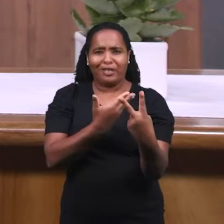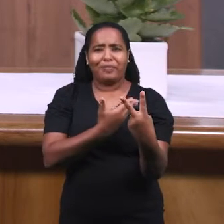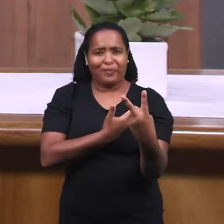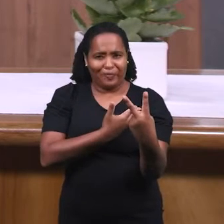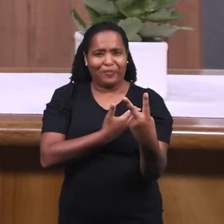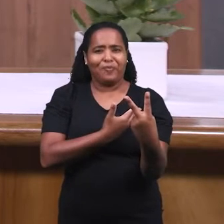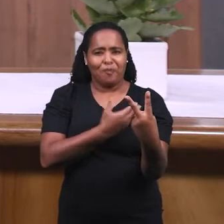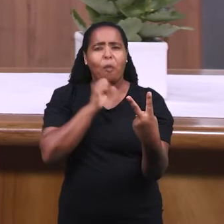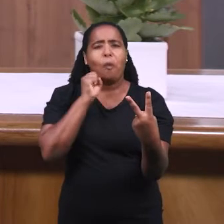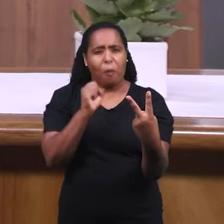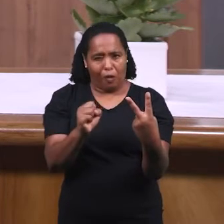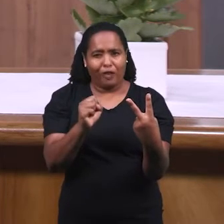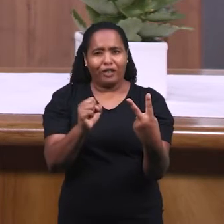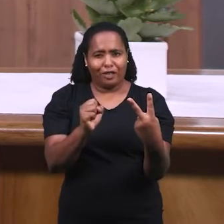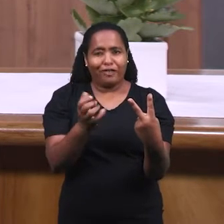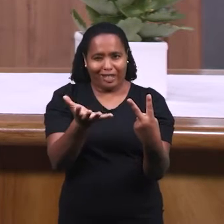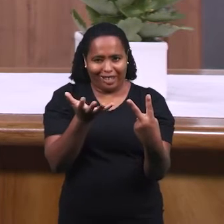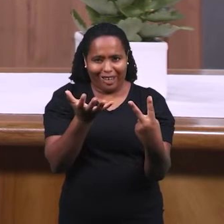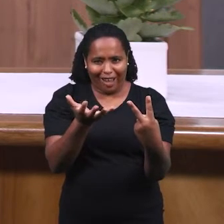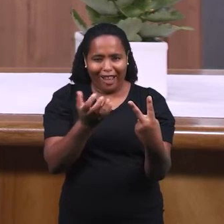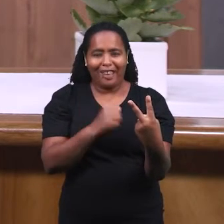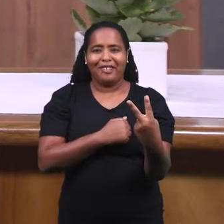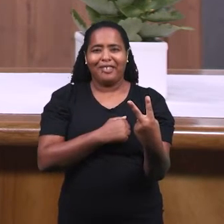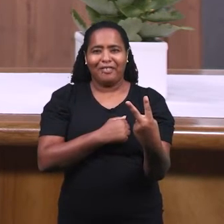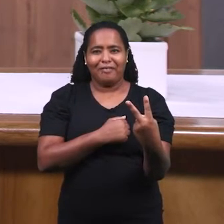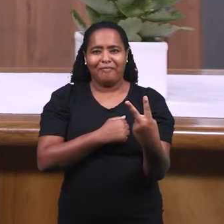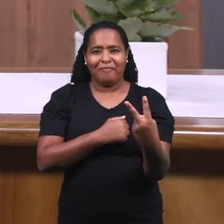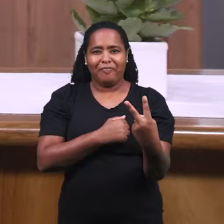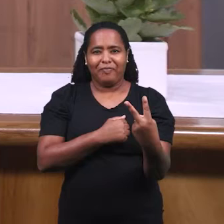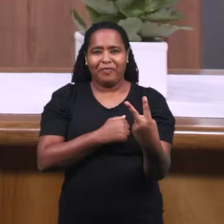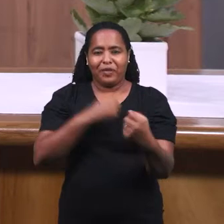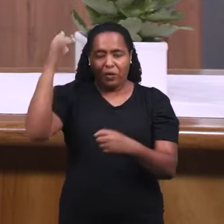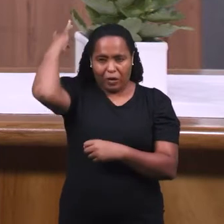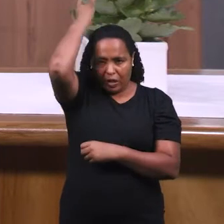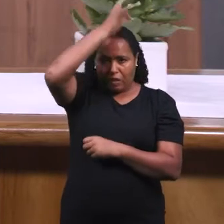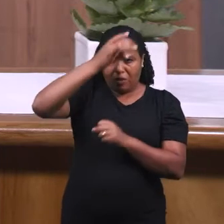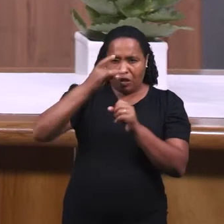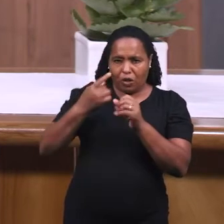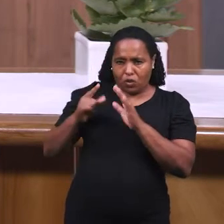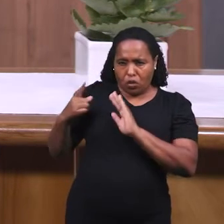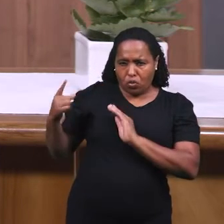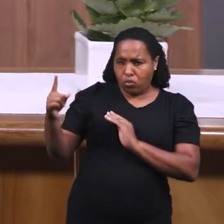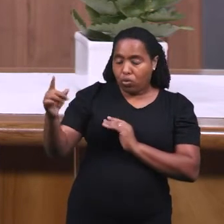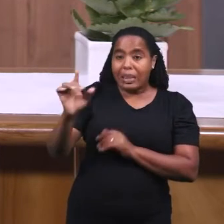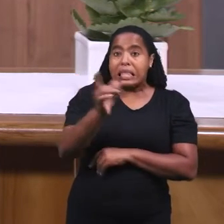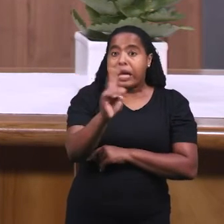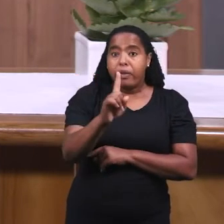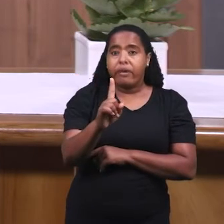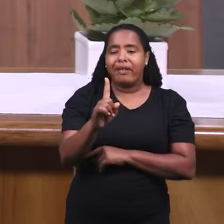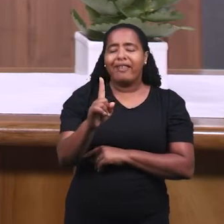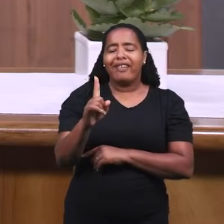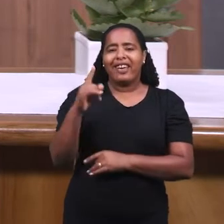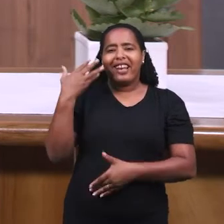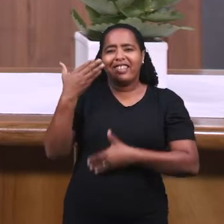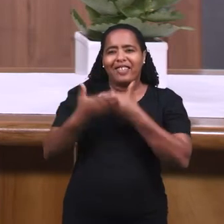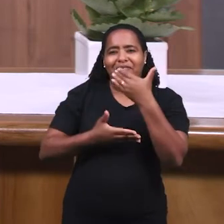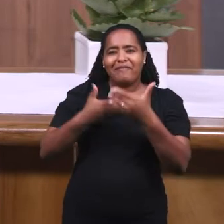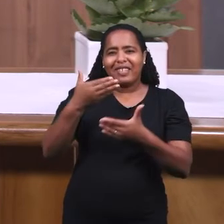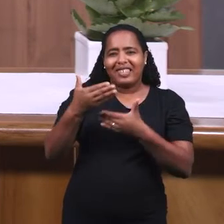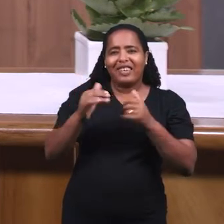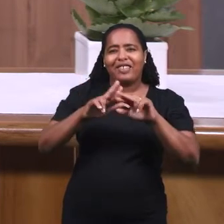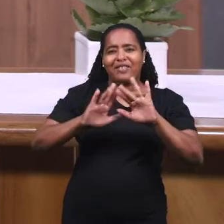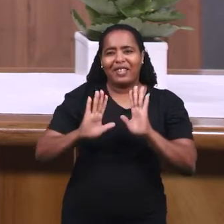можете принять двоих хороших друзей, лучших друзей в этом мире, что Дух Святой недалеко от вас. Он присутствует